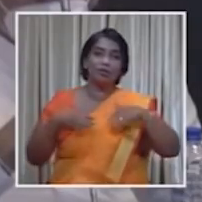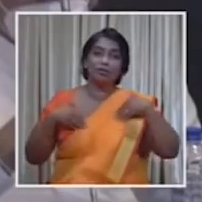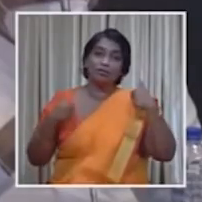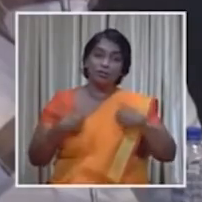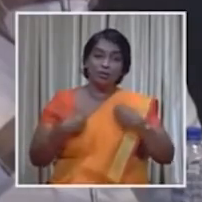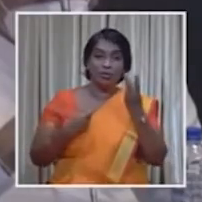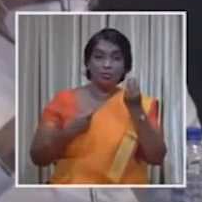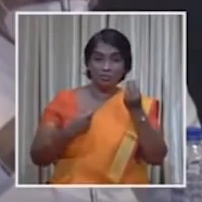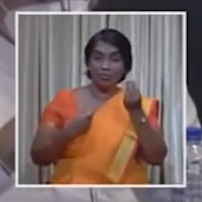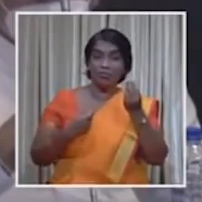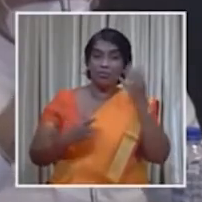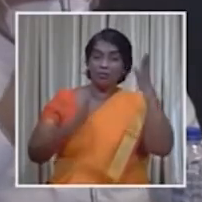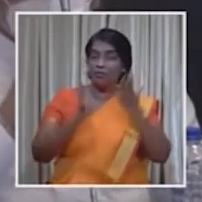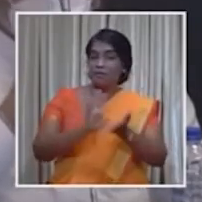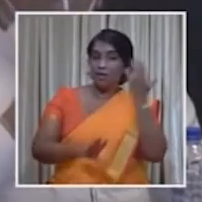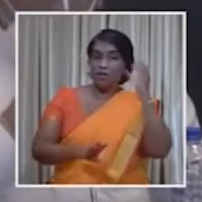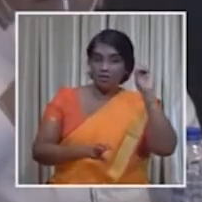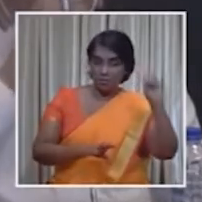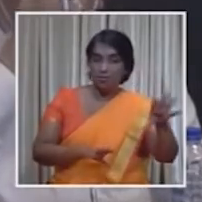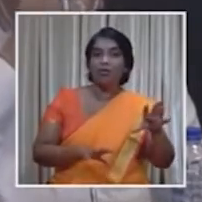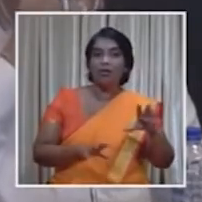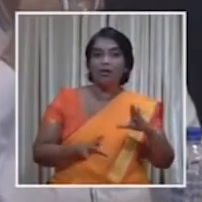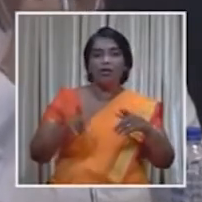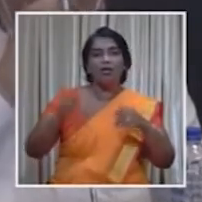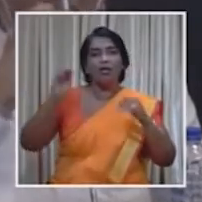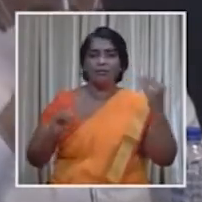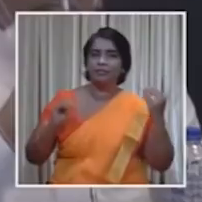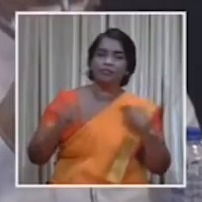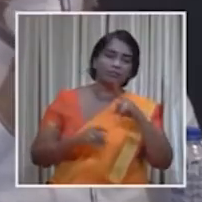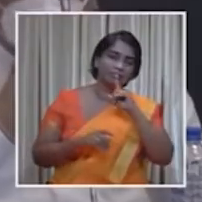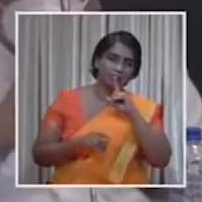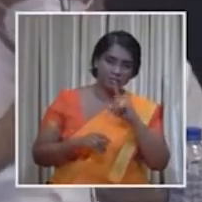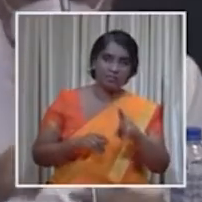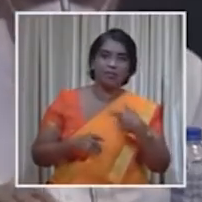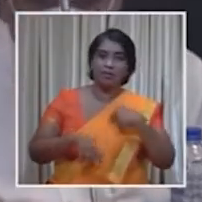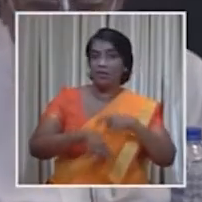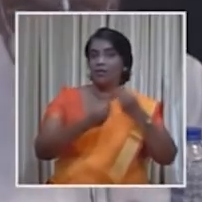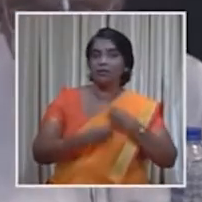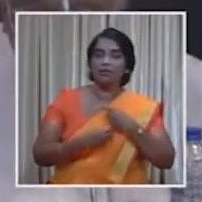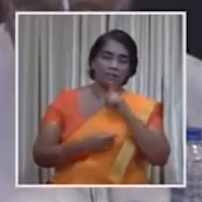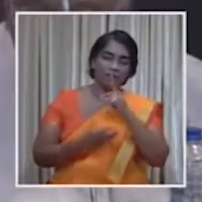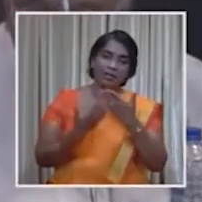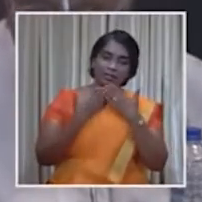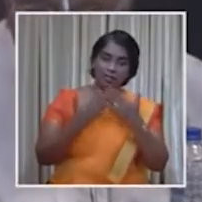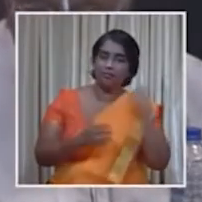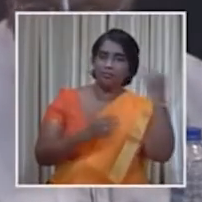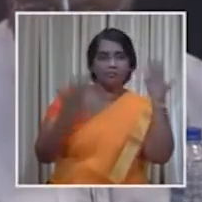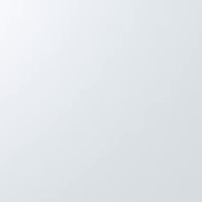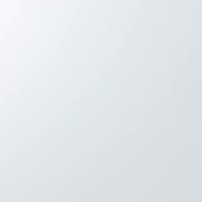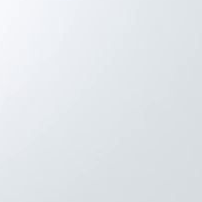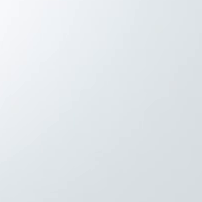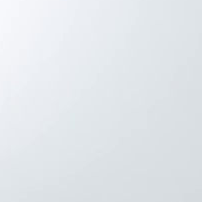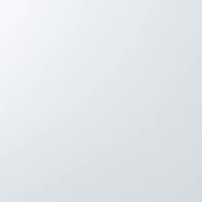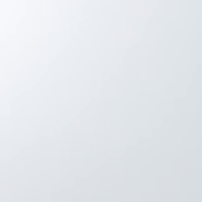පුදල් ලෝකෙම වැඩි කරද්දී මේ රටේ අඩු කරලා තිබීම ගැනත් අපේ කනගාටුව ප්‍රකාශ කරමින් අට අවස්ථාව දීම ගැන ස්තුතිවන්ත වෙමින් මගේ වචන ස්වල්පය අවසන් කරනවා. ස්තුතියි.